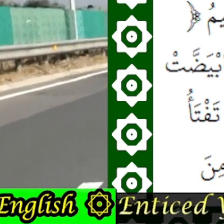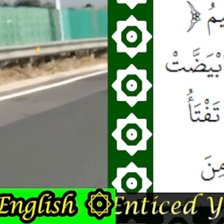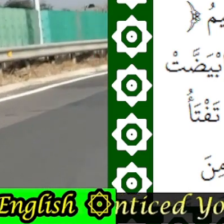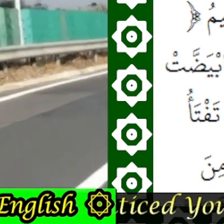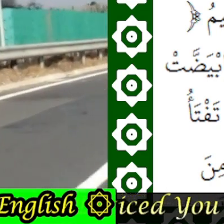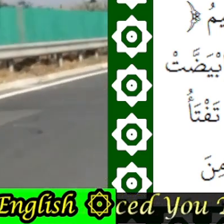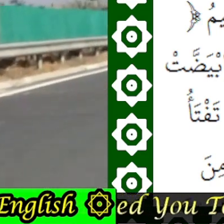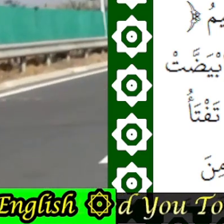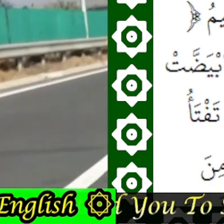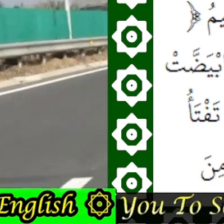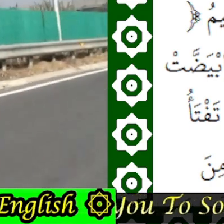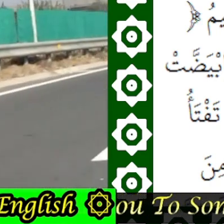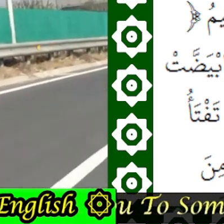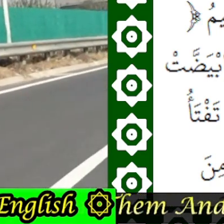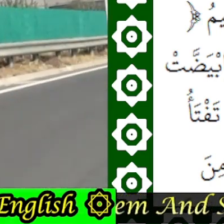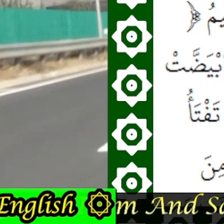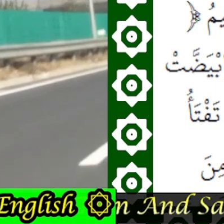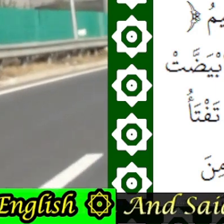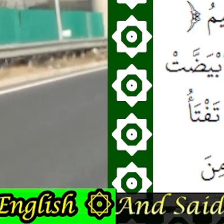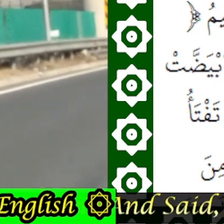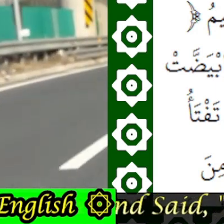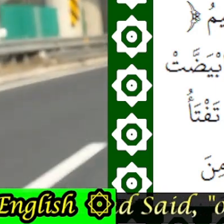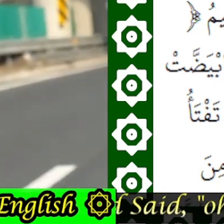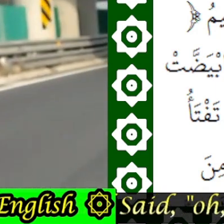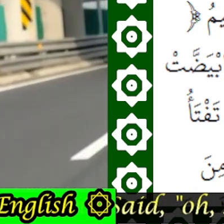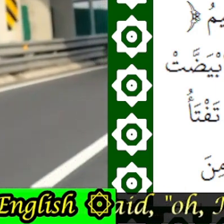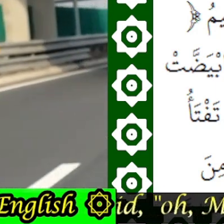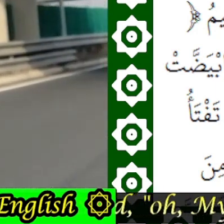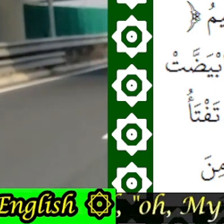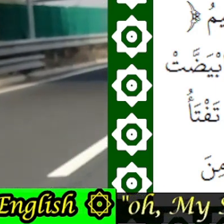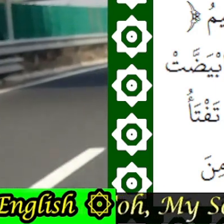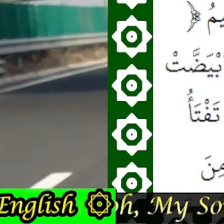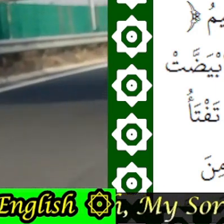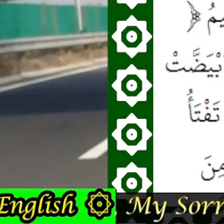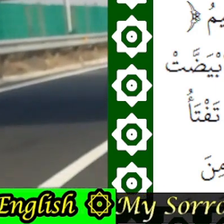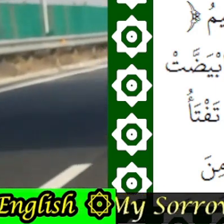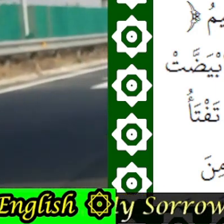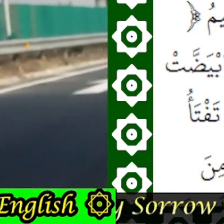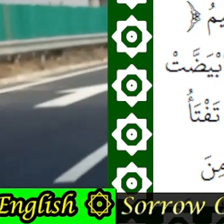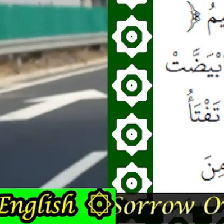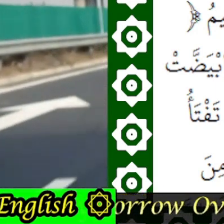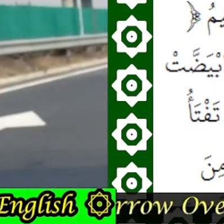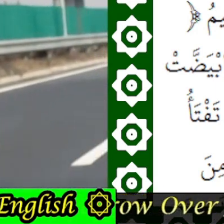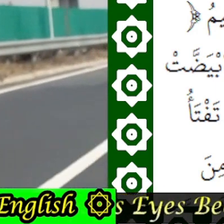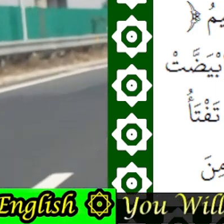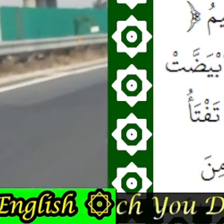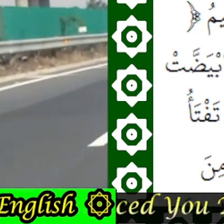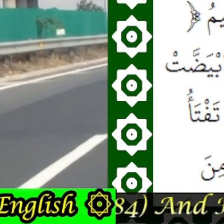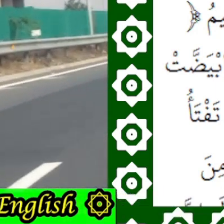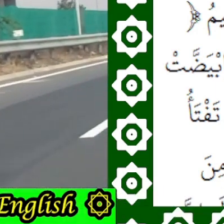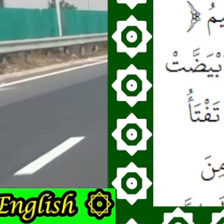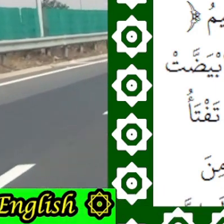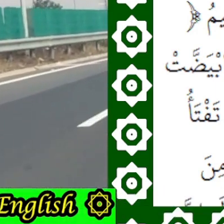جميل عسى الله أن يأتيني بهم جميعا